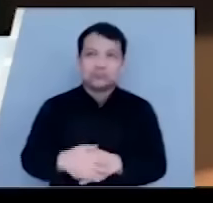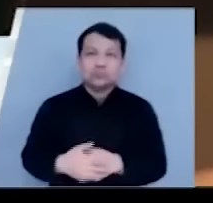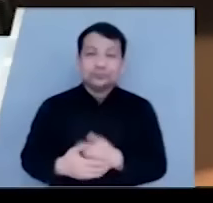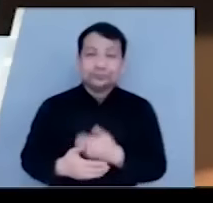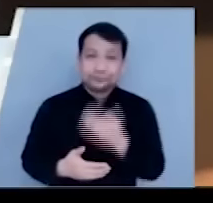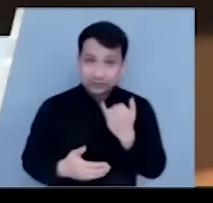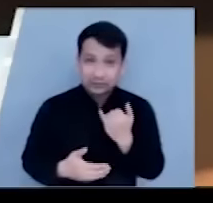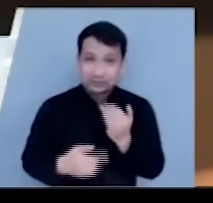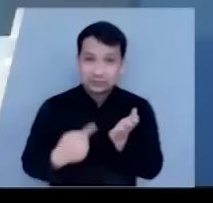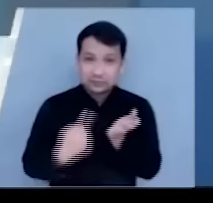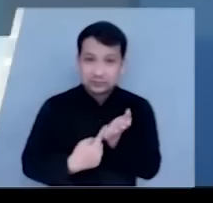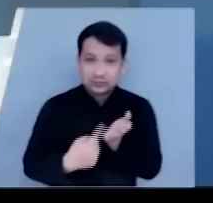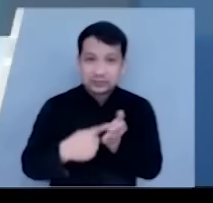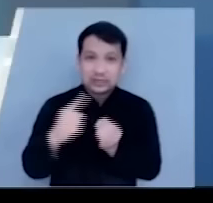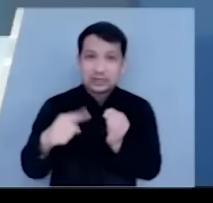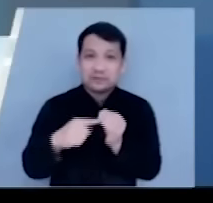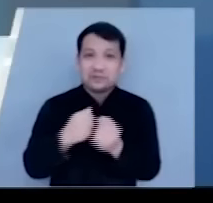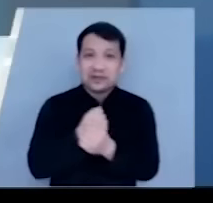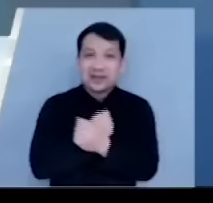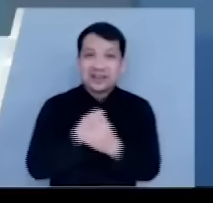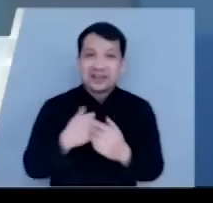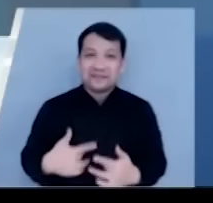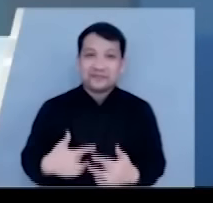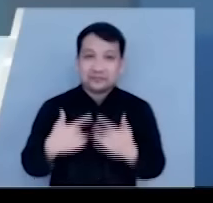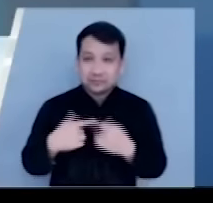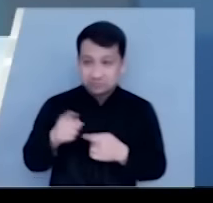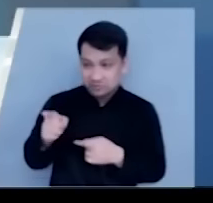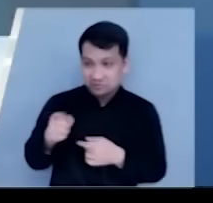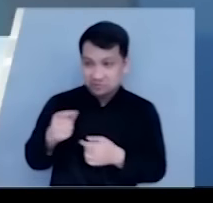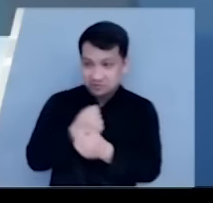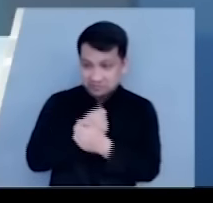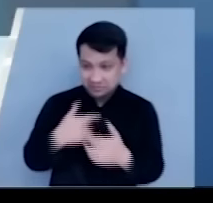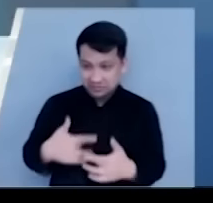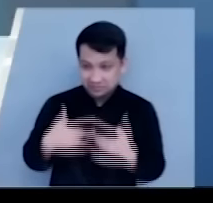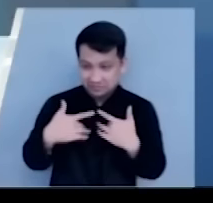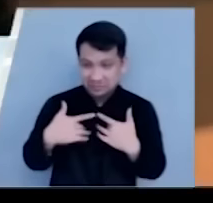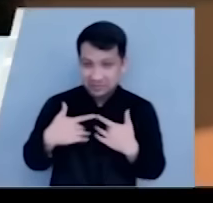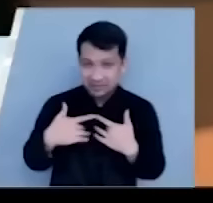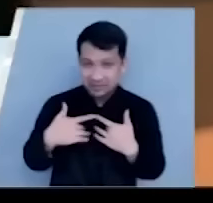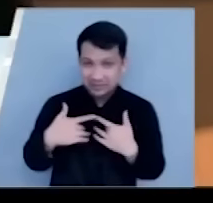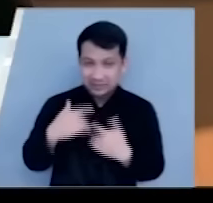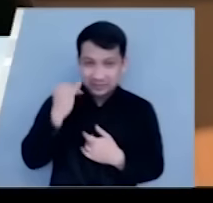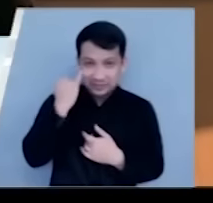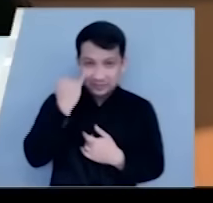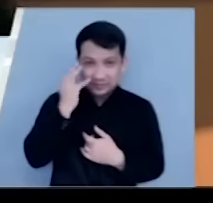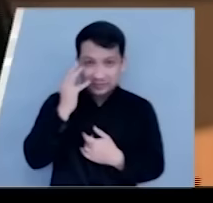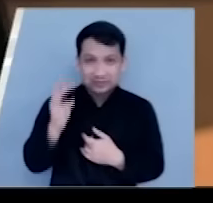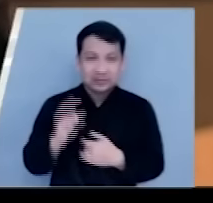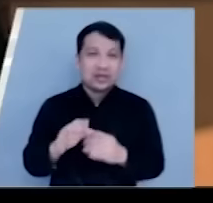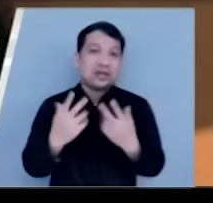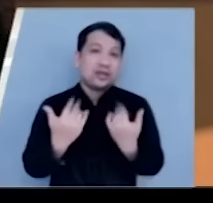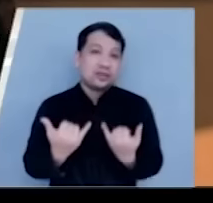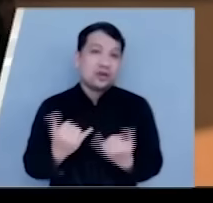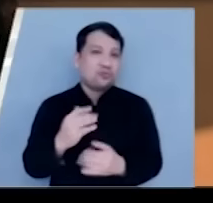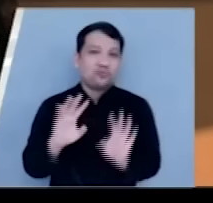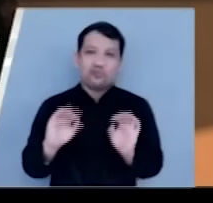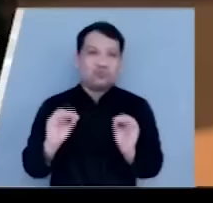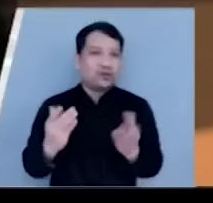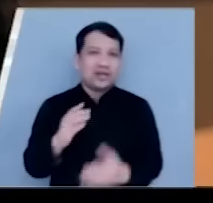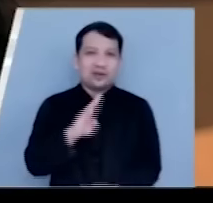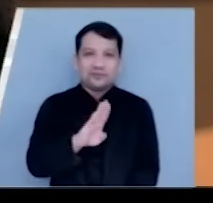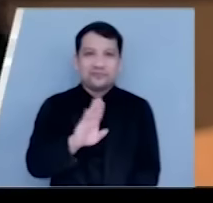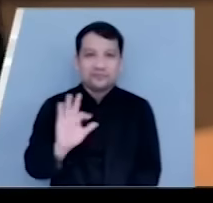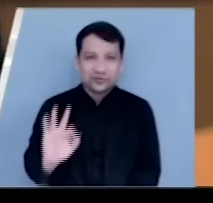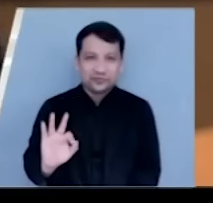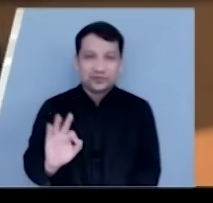ang kanyang love life. May love life ba si Jillian Ward? Well, wala po akong boyfriend. Pero